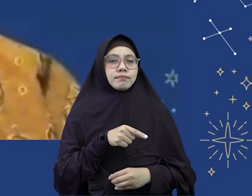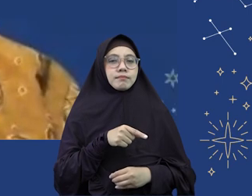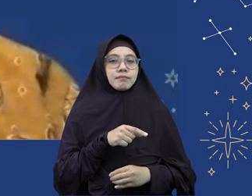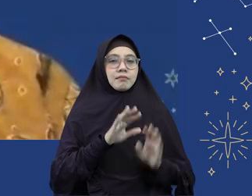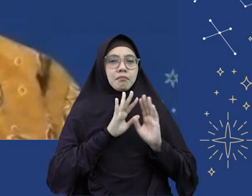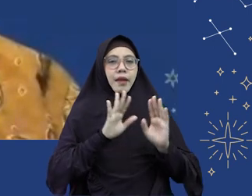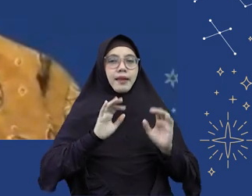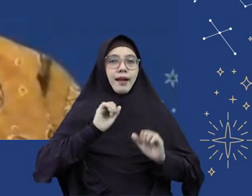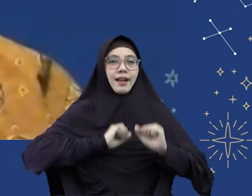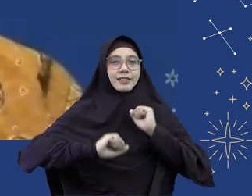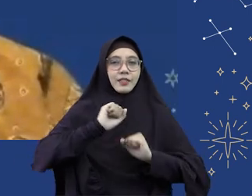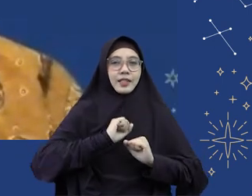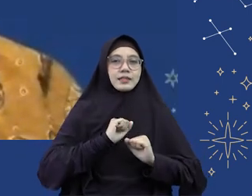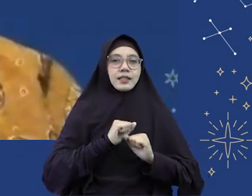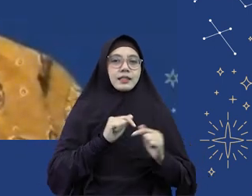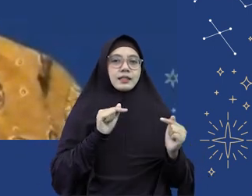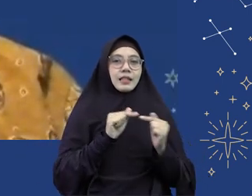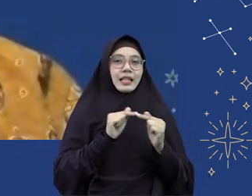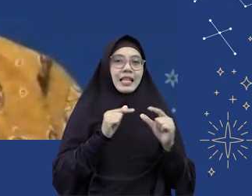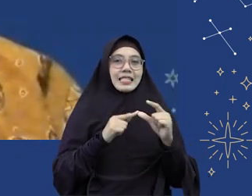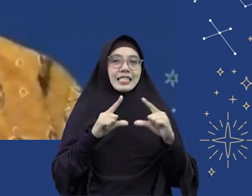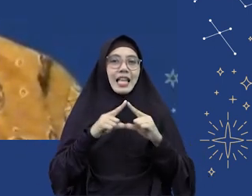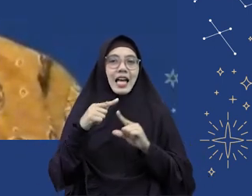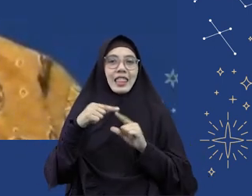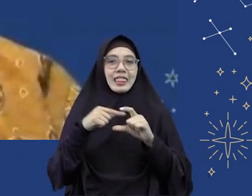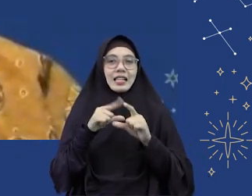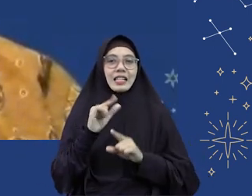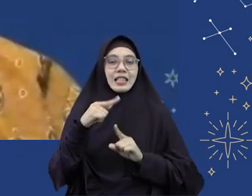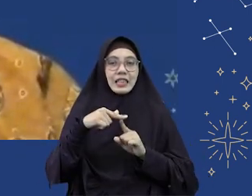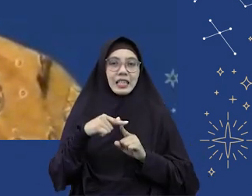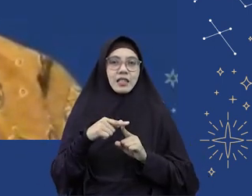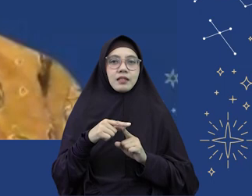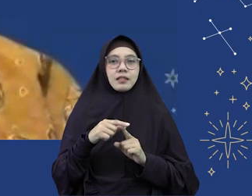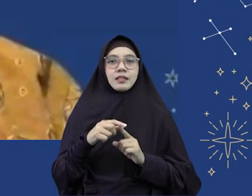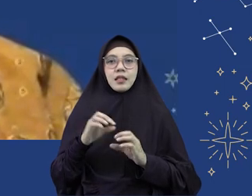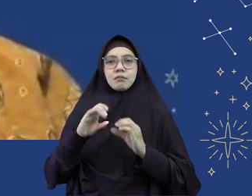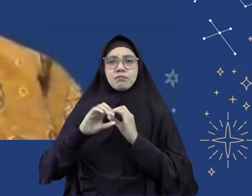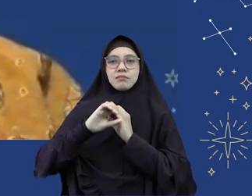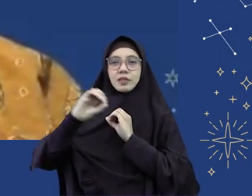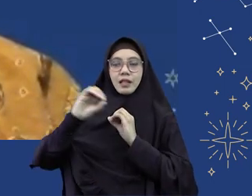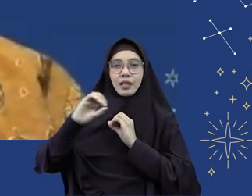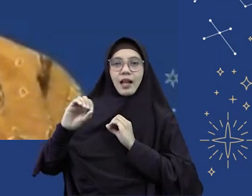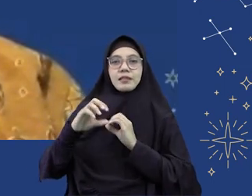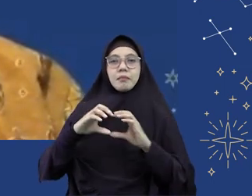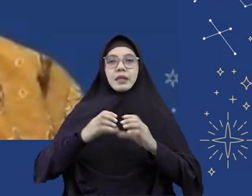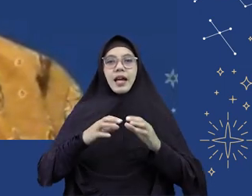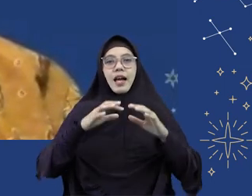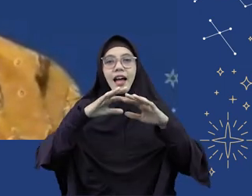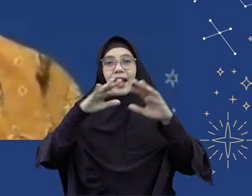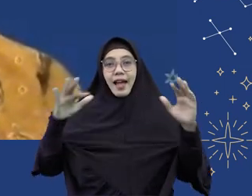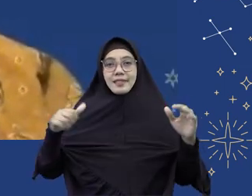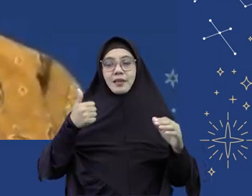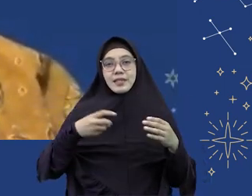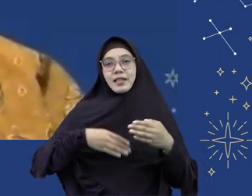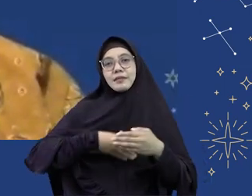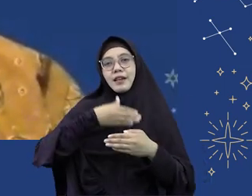yang berkaitan dengan industri persalitan dan pemanfaatan observasi benda-benda ruang angkasa dapat terus berlanjut